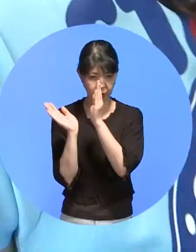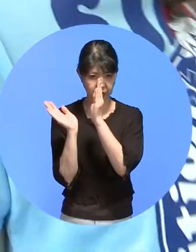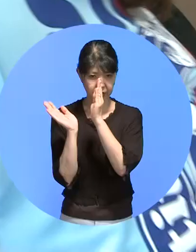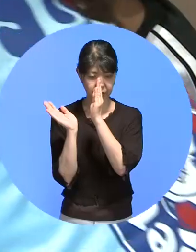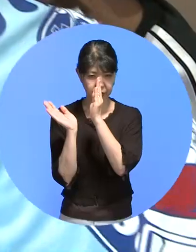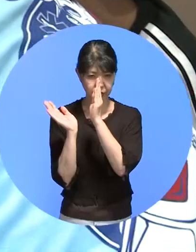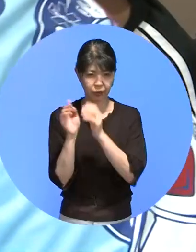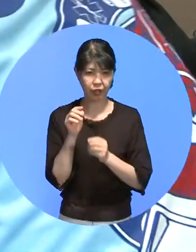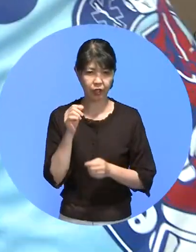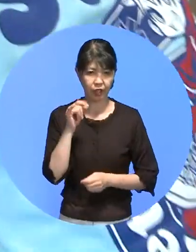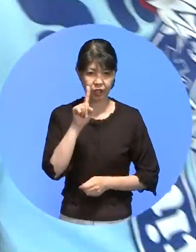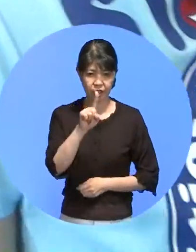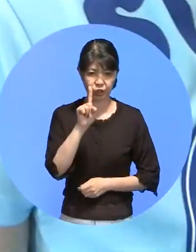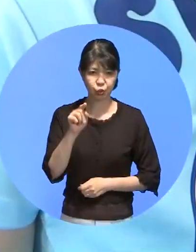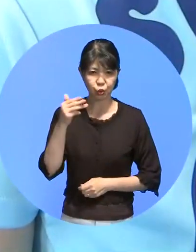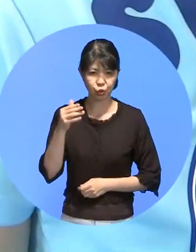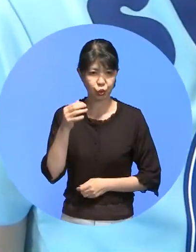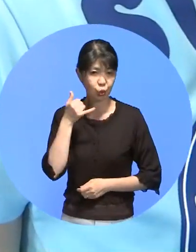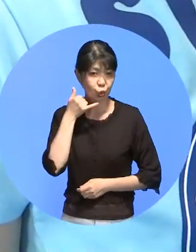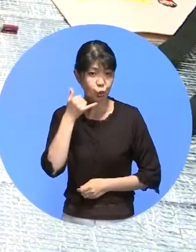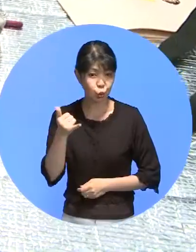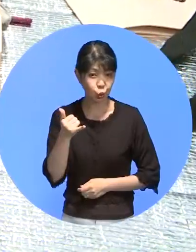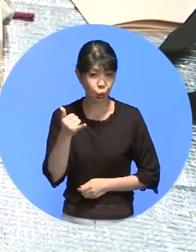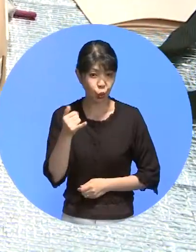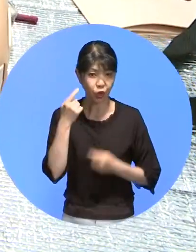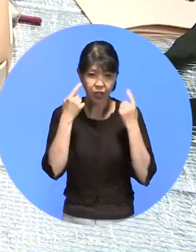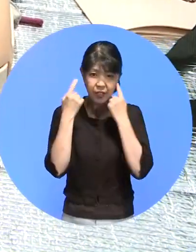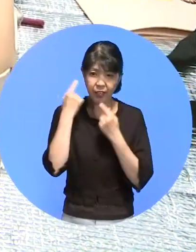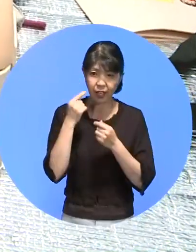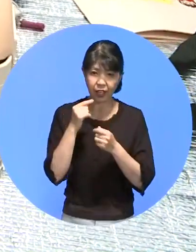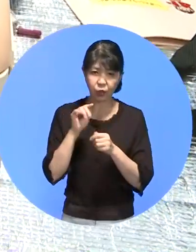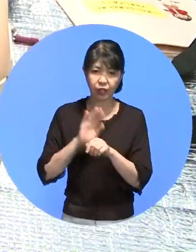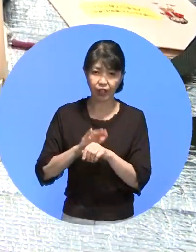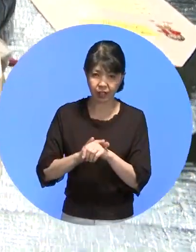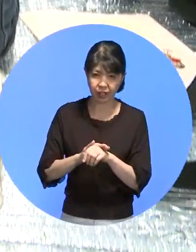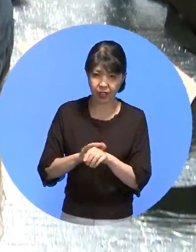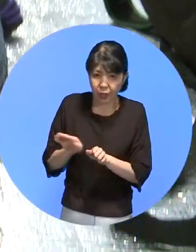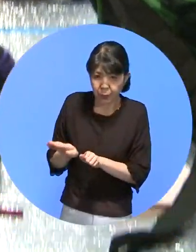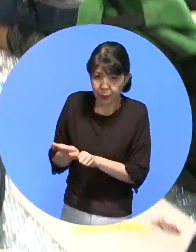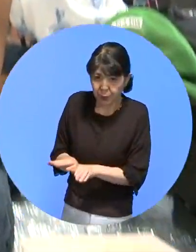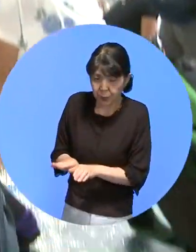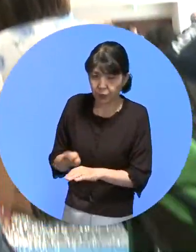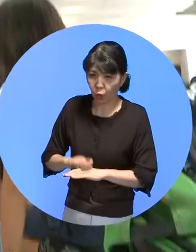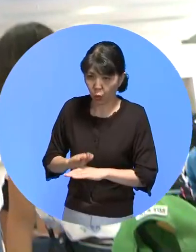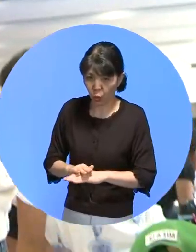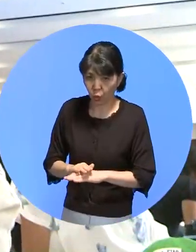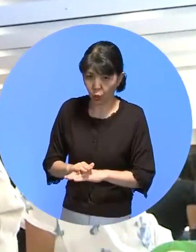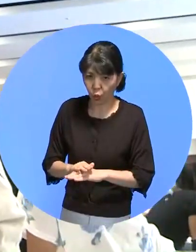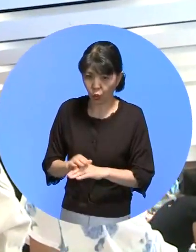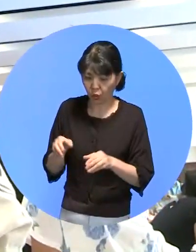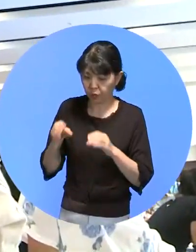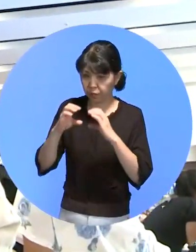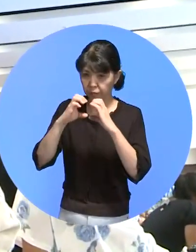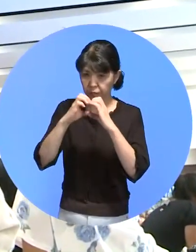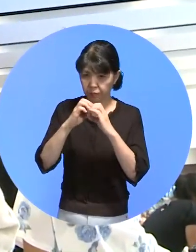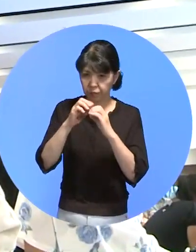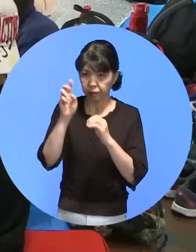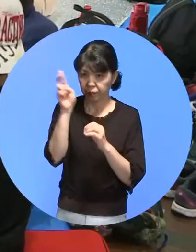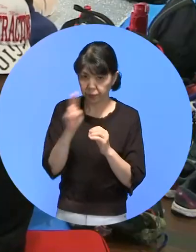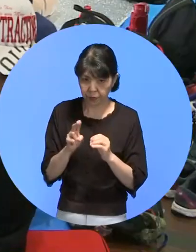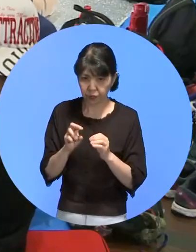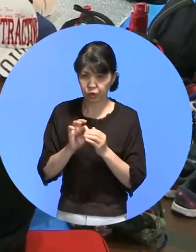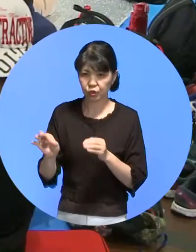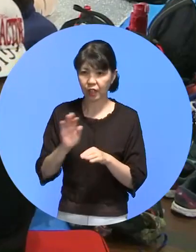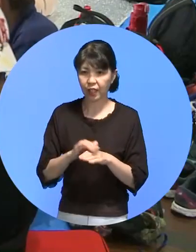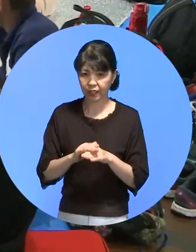午前は119番通報や外傷処置、胸骨圧迫の仕方や AED の使い方などを講義